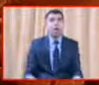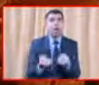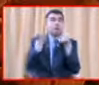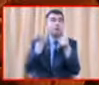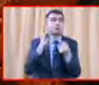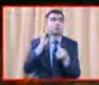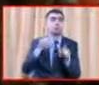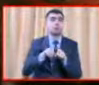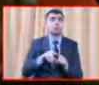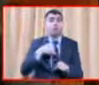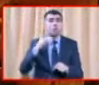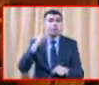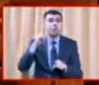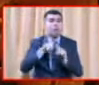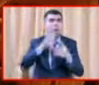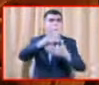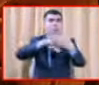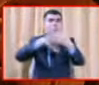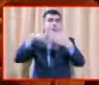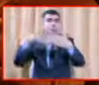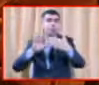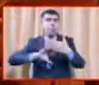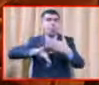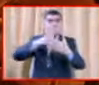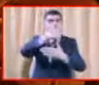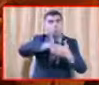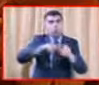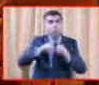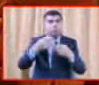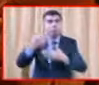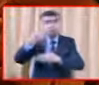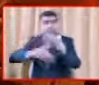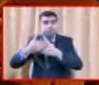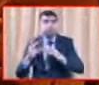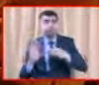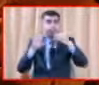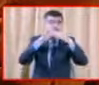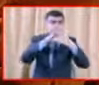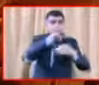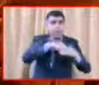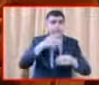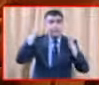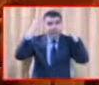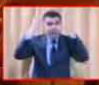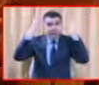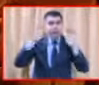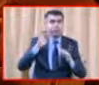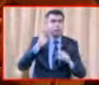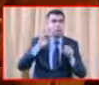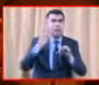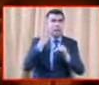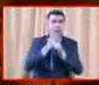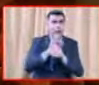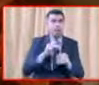اكثر من هذا الشيء كل البرنامج ديال الادماج اللي توضع في جانبه التربوي الثقافي الاجتماعي